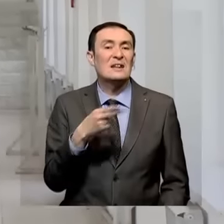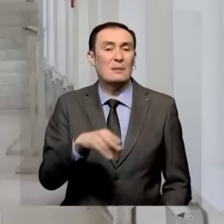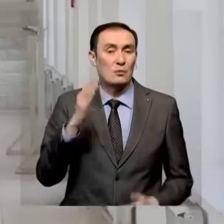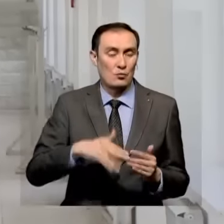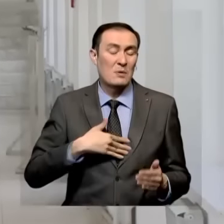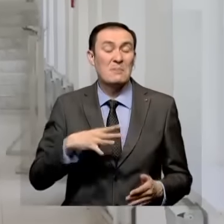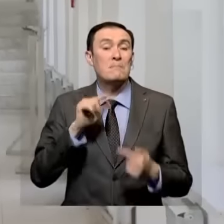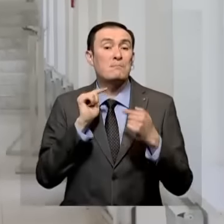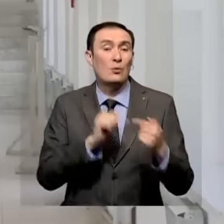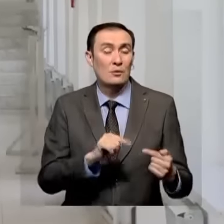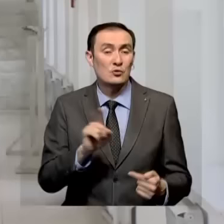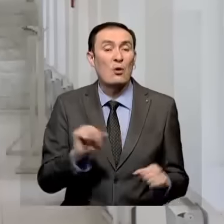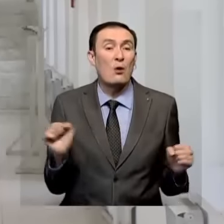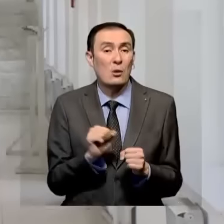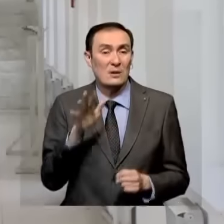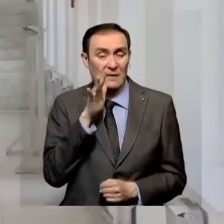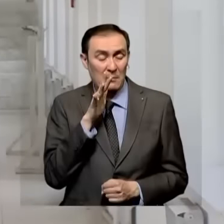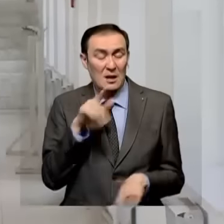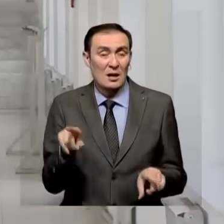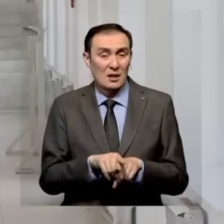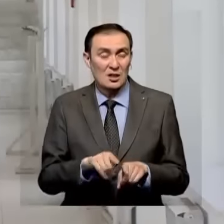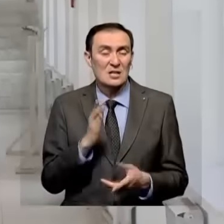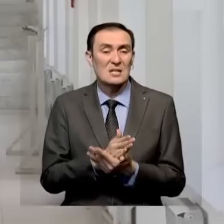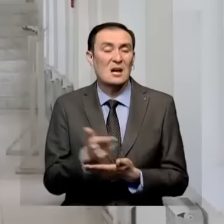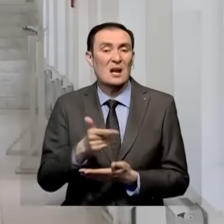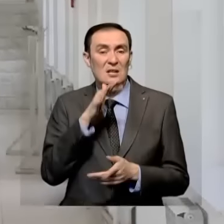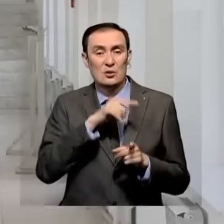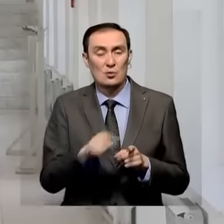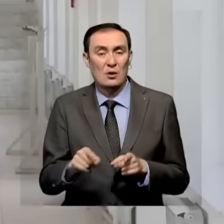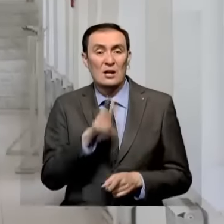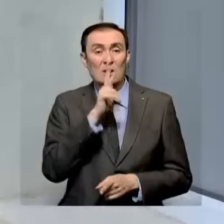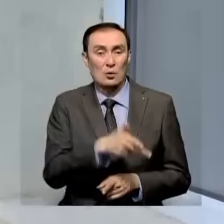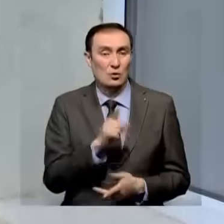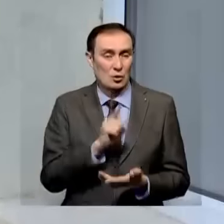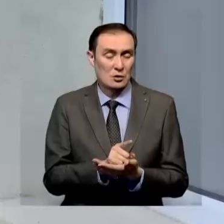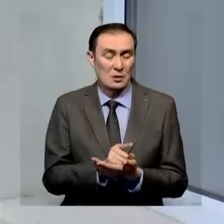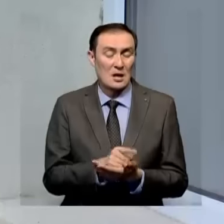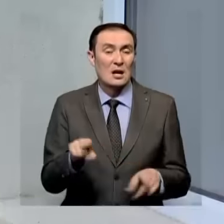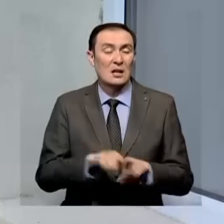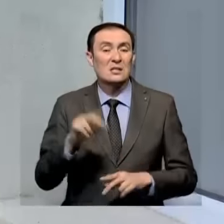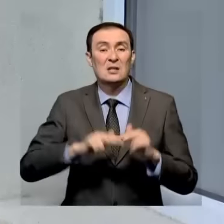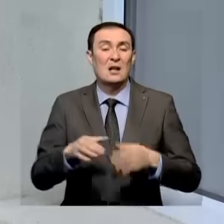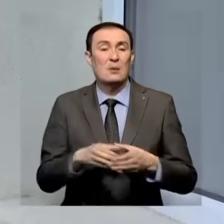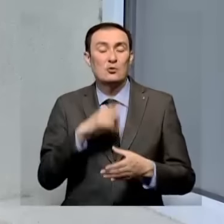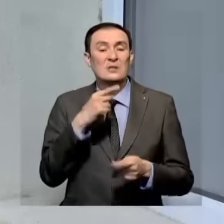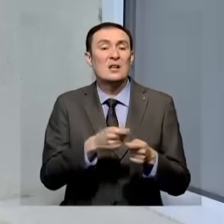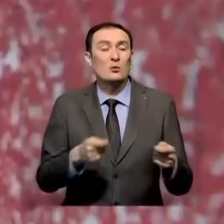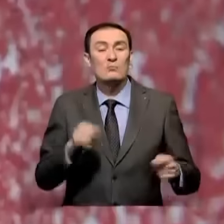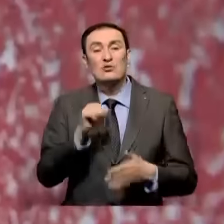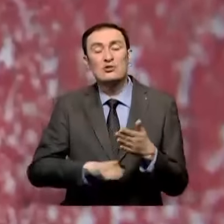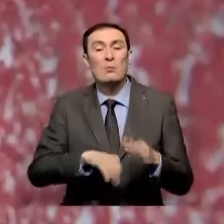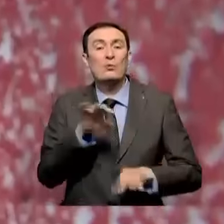но мы были против, потому что холода. Кроме того, есть гарантийные сроки – 3 года. Сам же подрядчик пояснил, что все затянулось